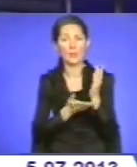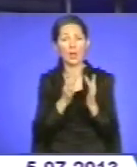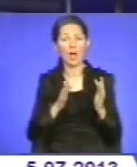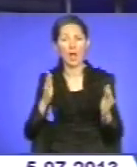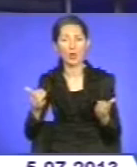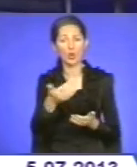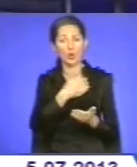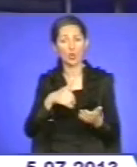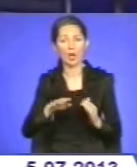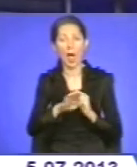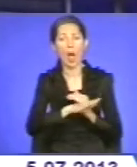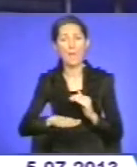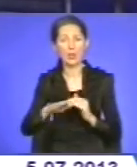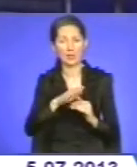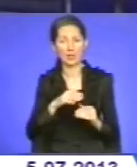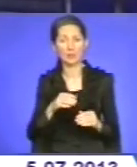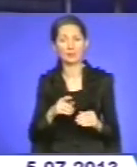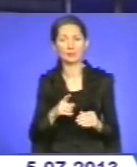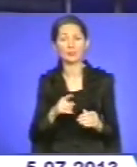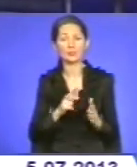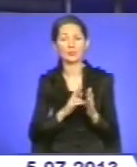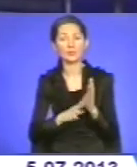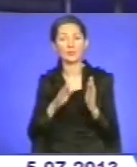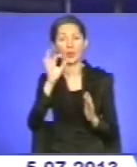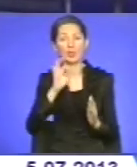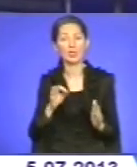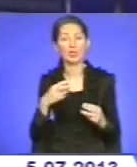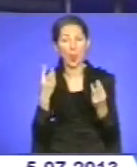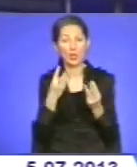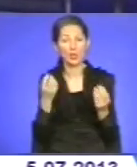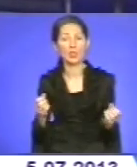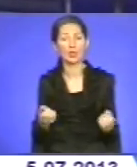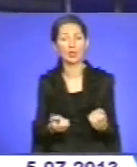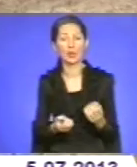пожеж трапляється через людську легковажність. Детальніше у сюжеті.